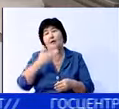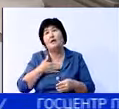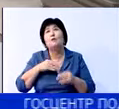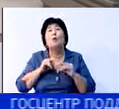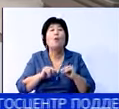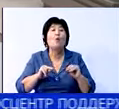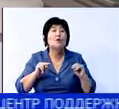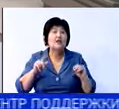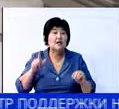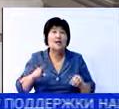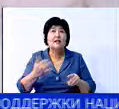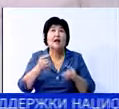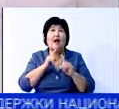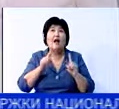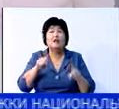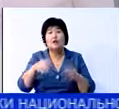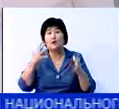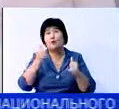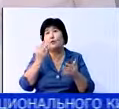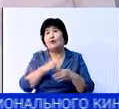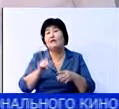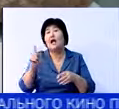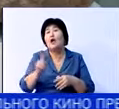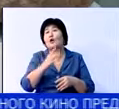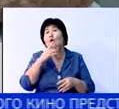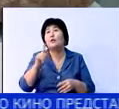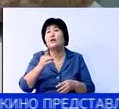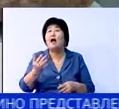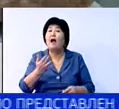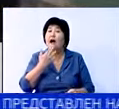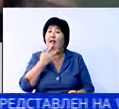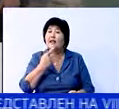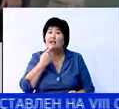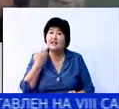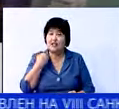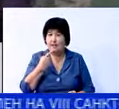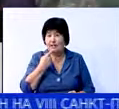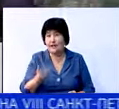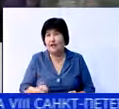учителю. Еще одной особенностью этой ночи стала экскурсия по музею на английском языке.